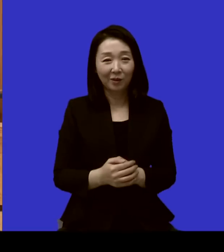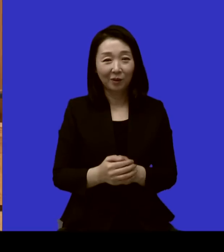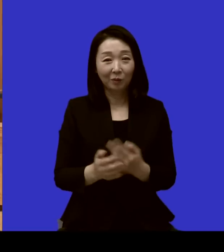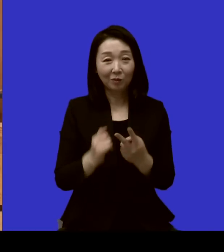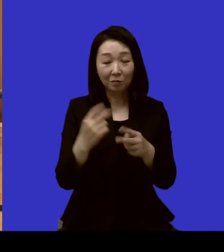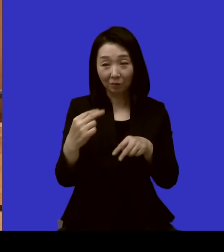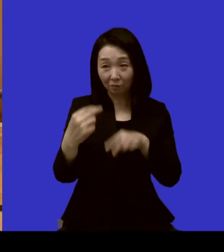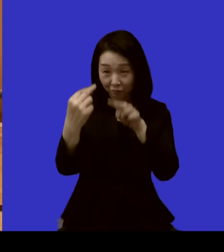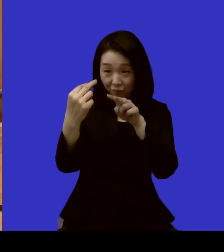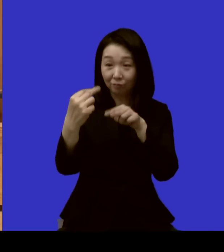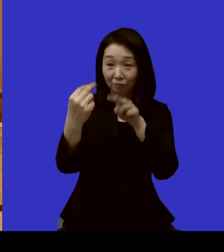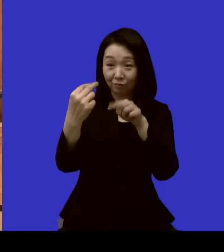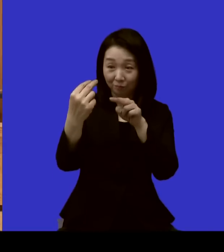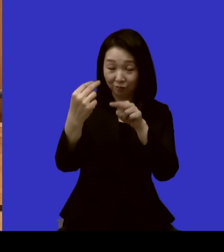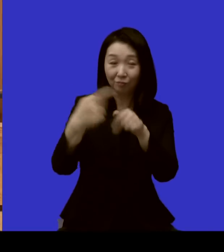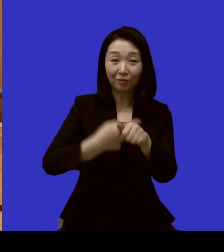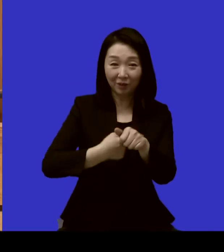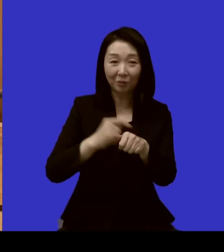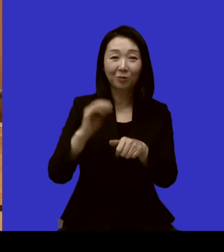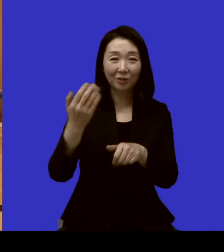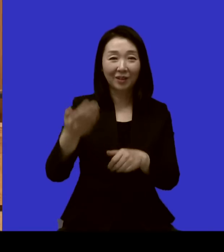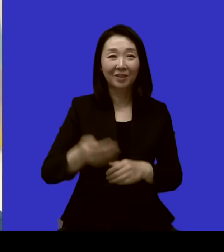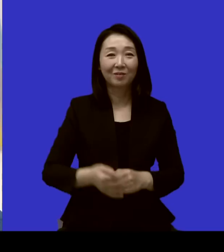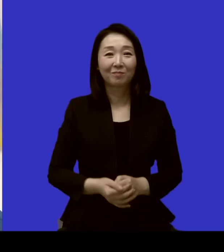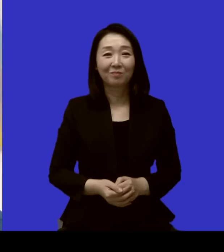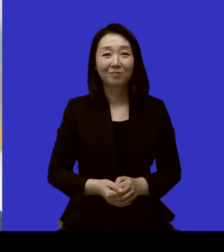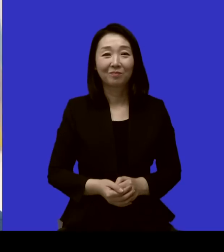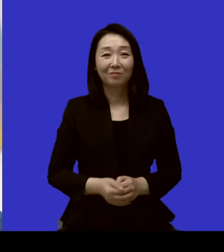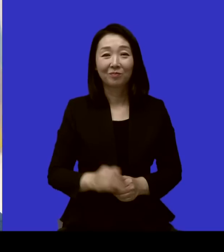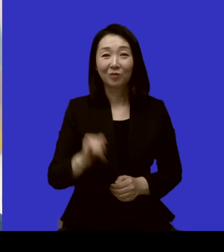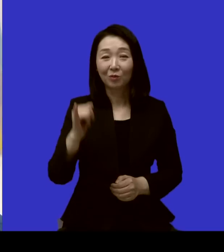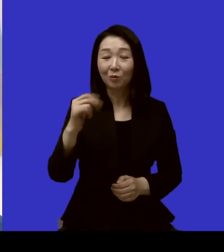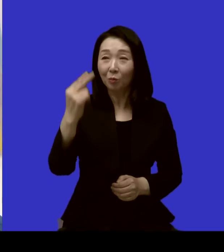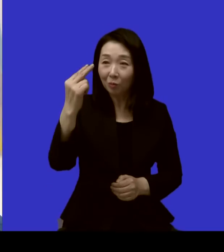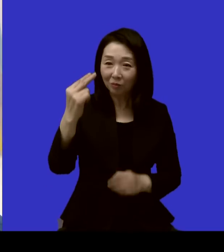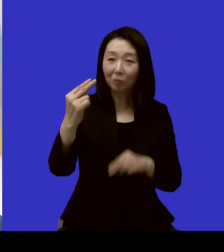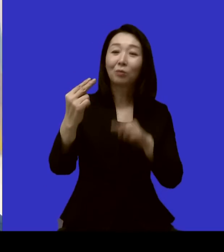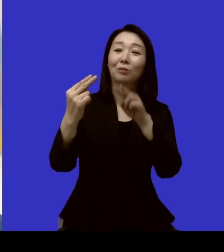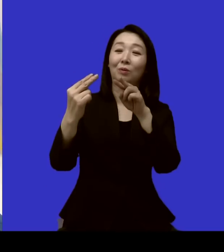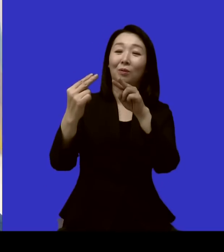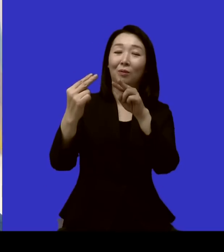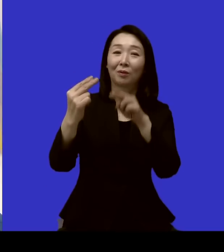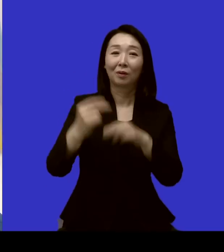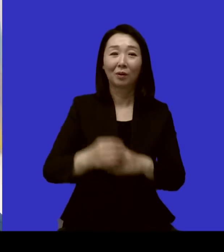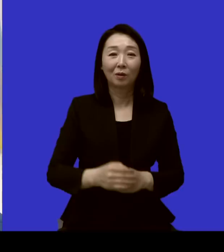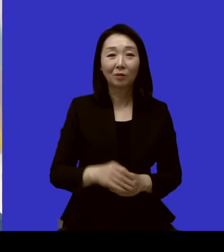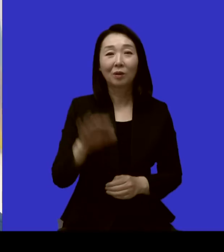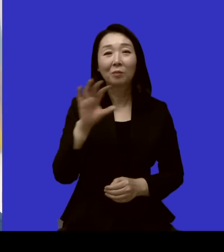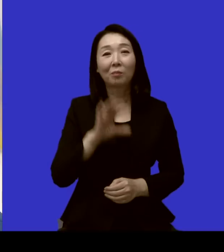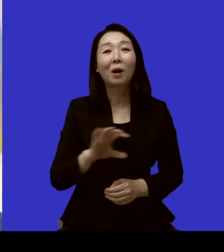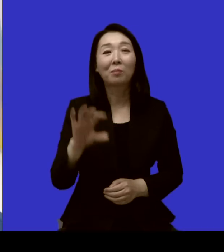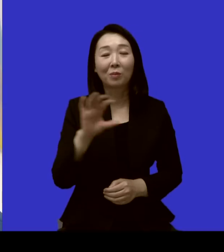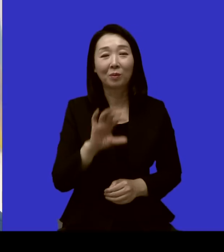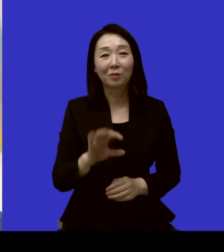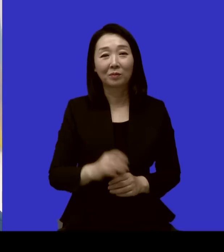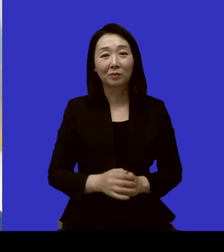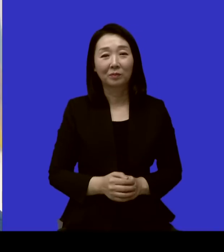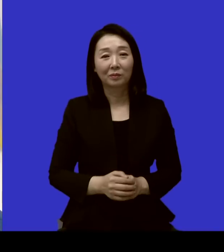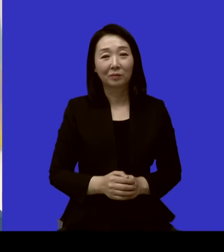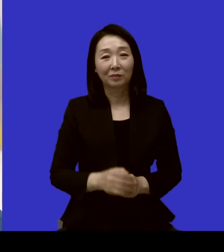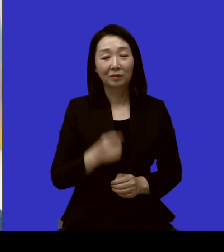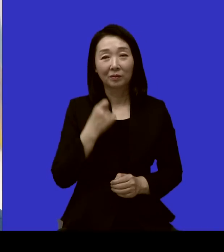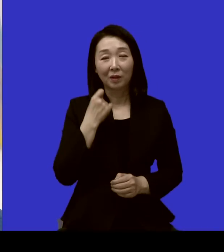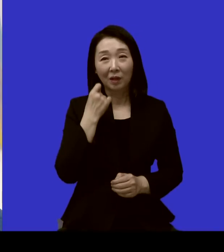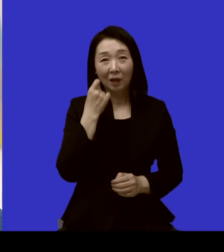고개 들면 나도 모르게 이렇게 무의식 중에 시선이 네. 따라가는 그런 그리고 거죠. 이제 누님이 고개를 들면 저도 고개를 들게 되고 이제 그게 계속 반복이 되다가 네. 한